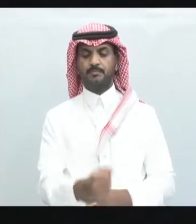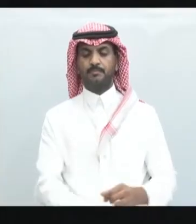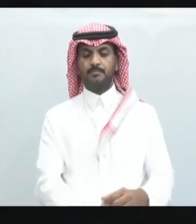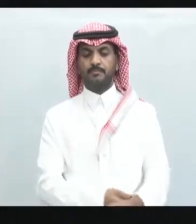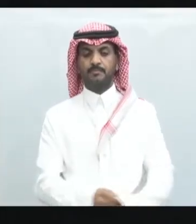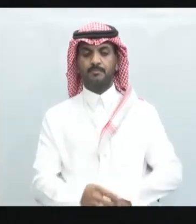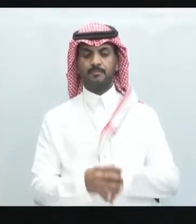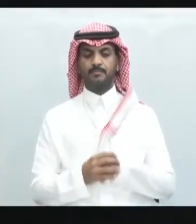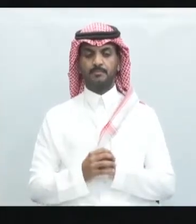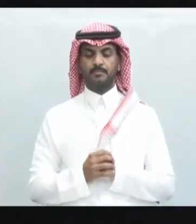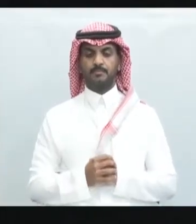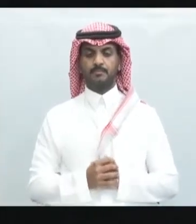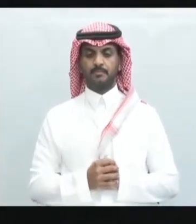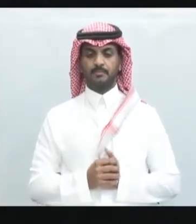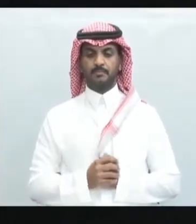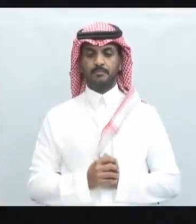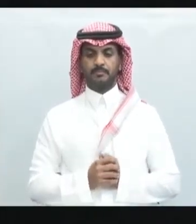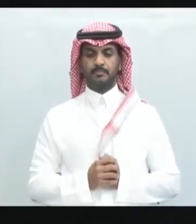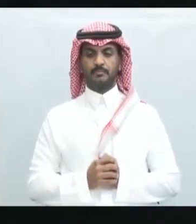نؤدي شكر هذه النعم